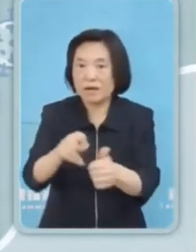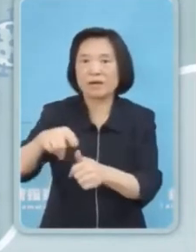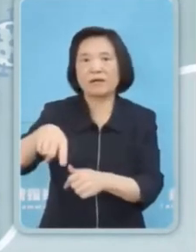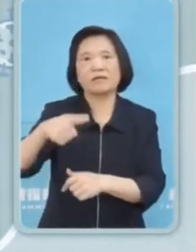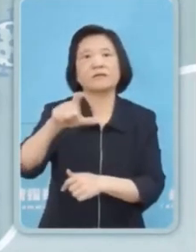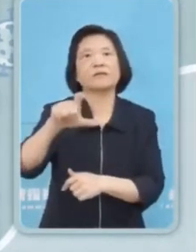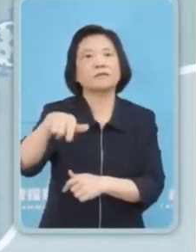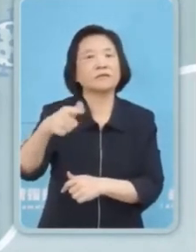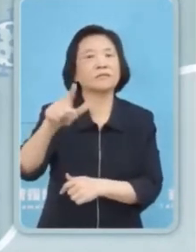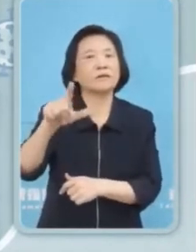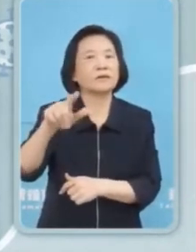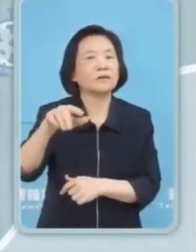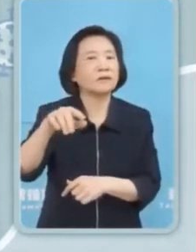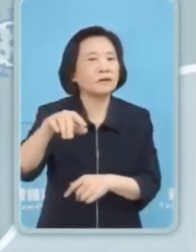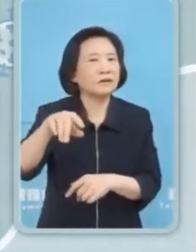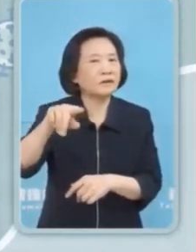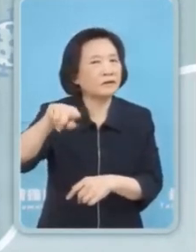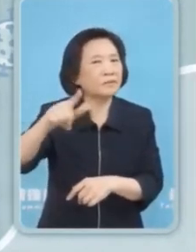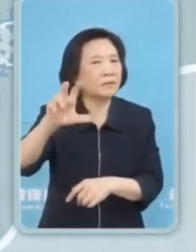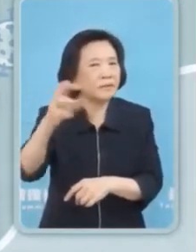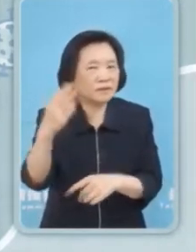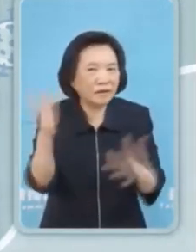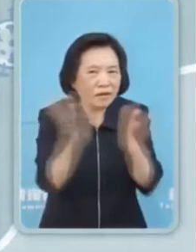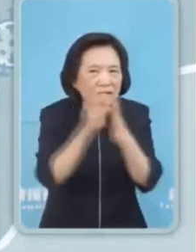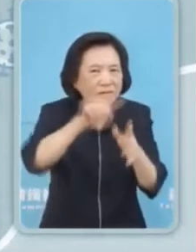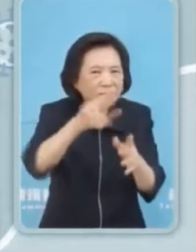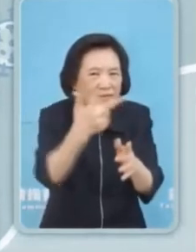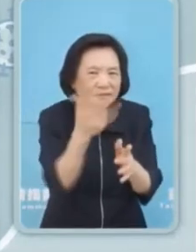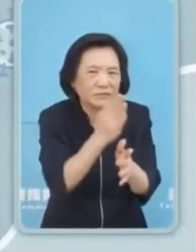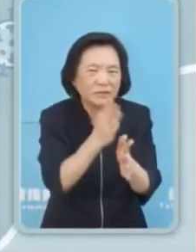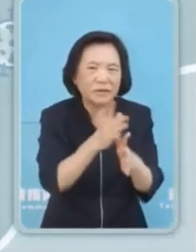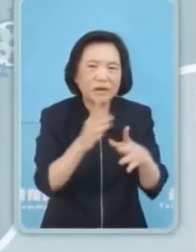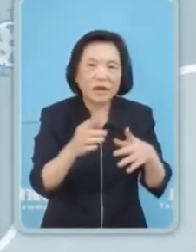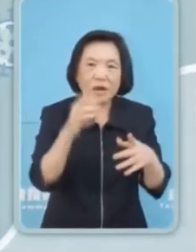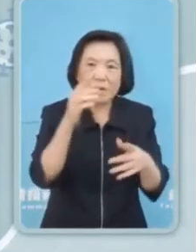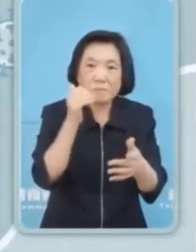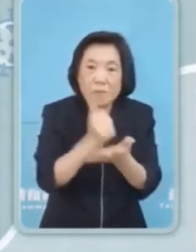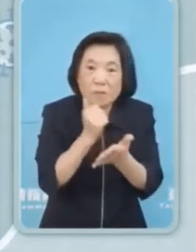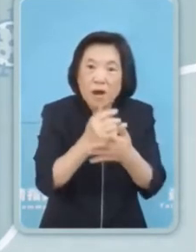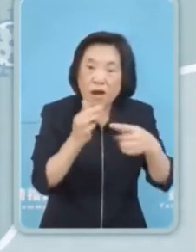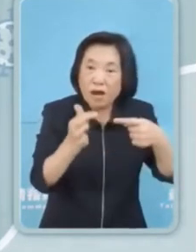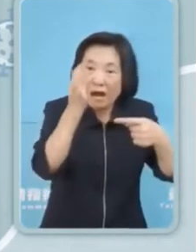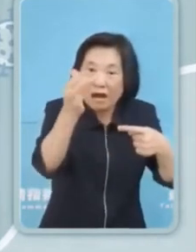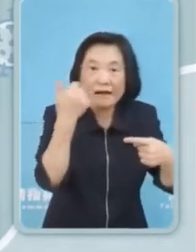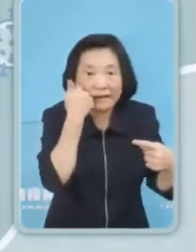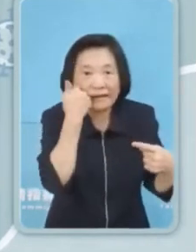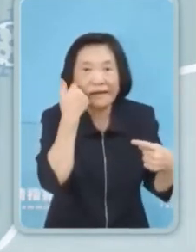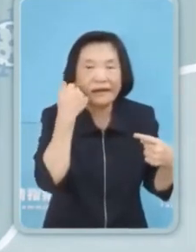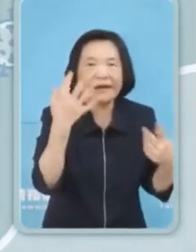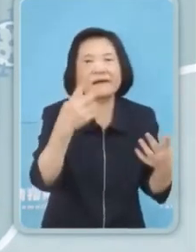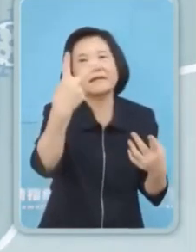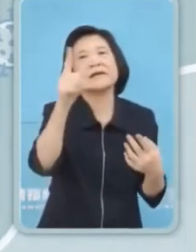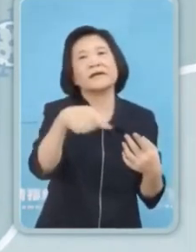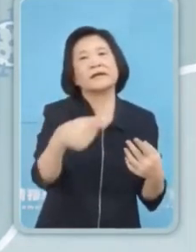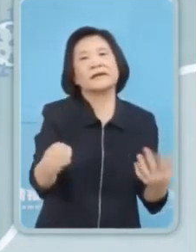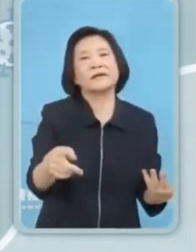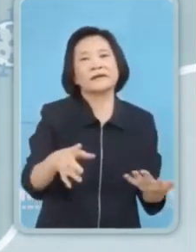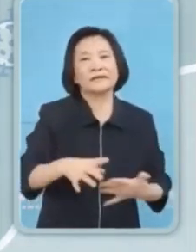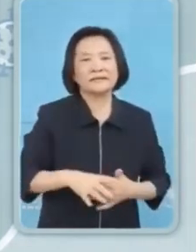大概将近1700多哈，抓到几个？2个。然后呢？昨天哦，